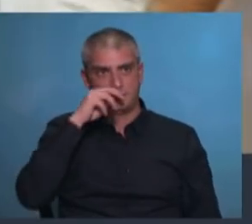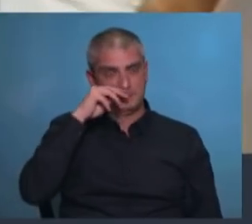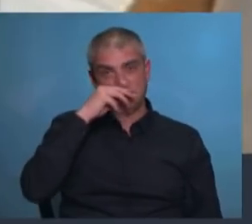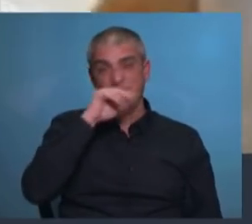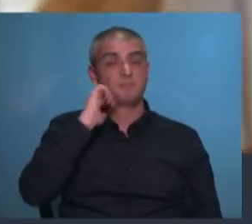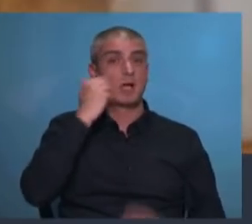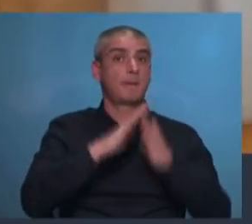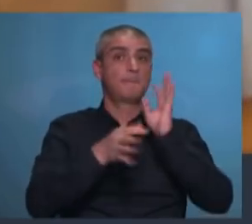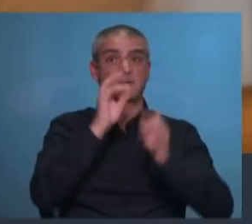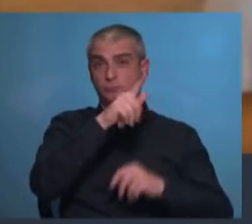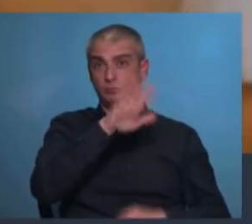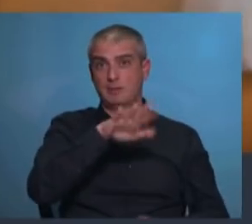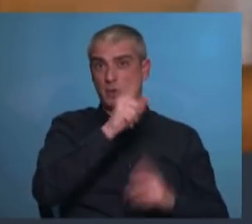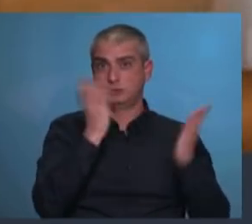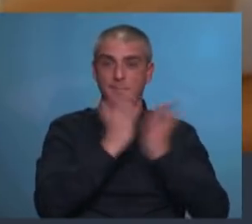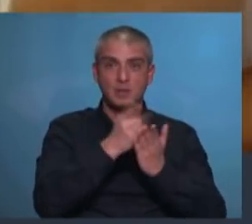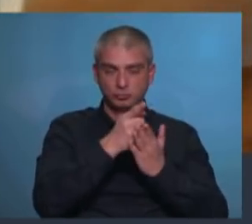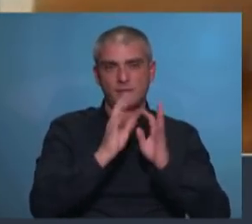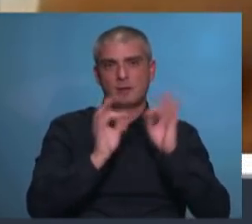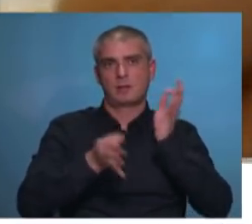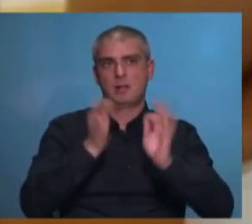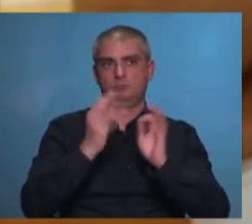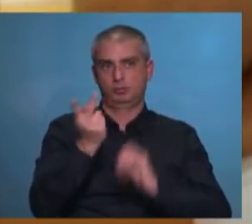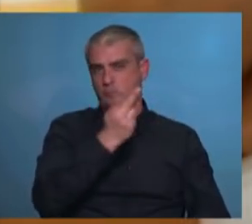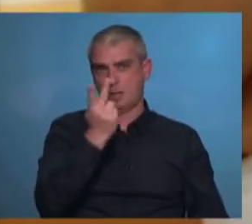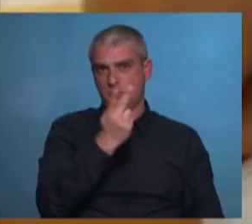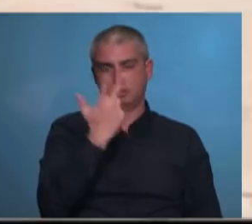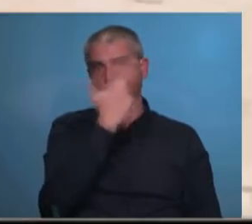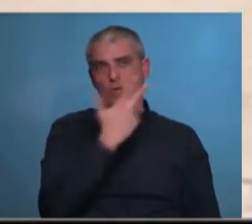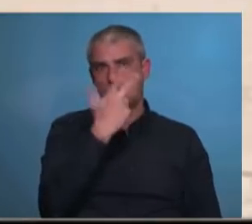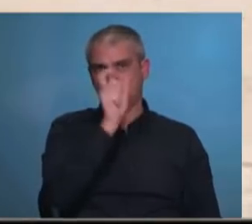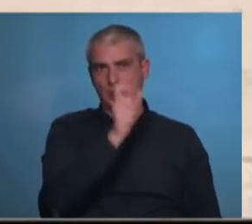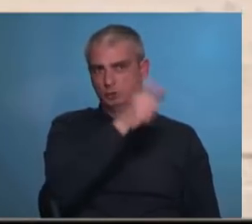בבית המשפט המחוזי בבאר שבע ייפתח משפטם של שלושת הנאשמים בהריגה.